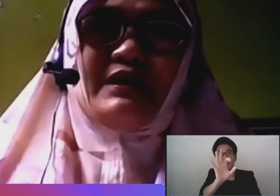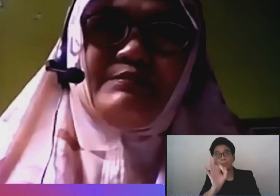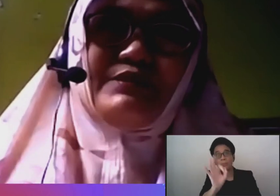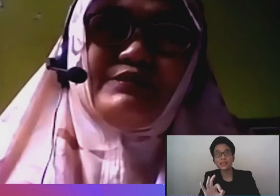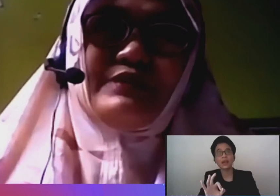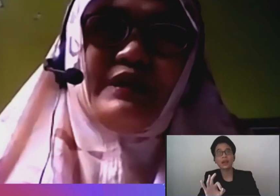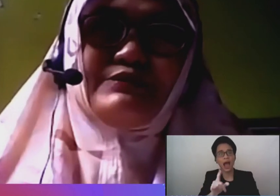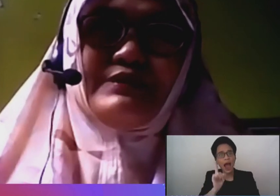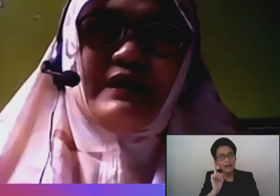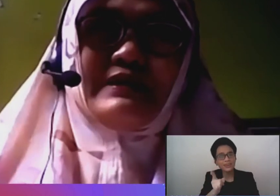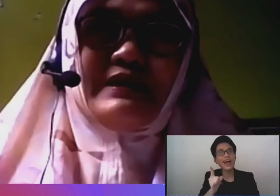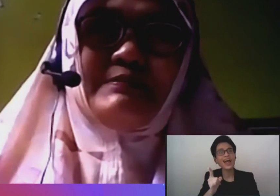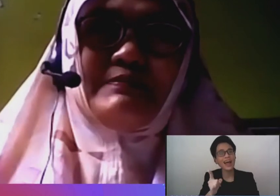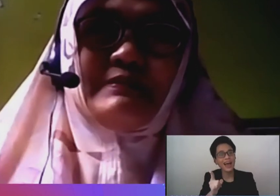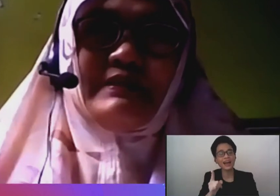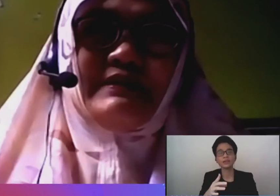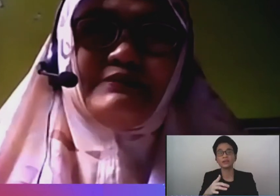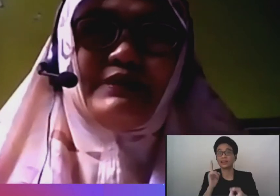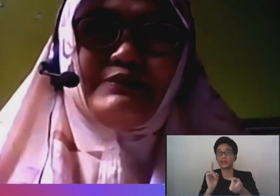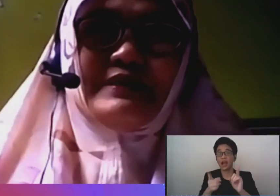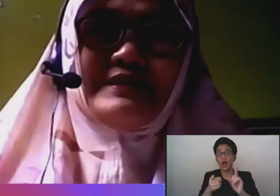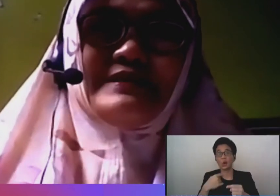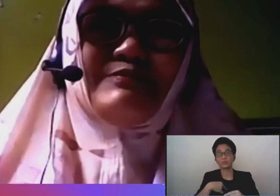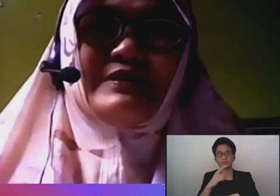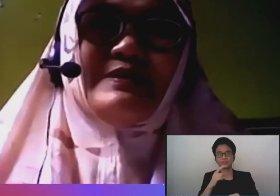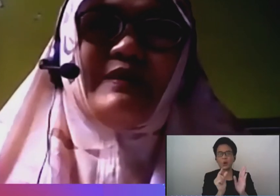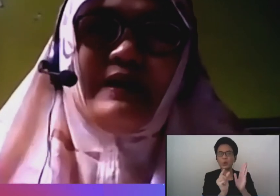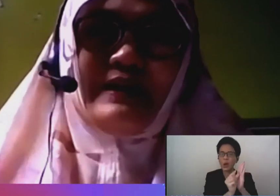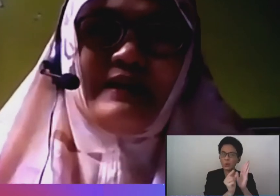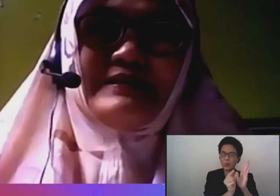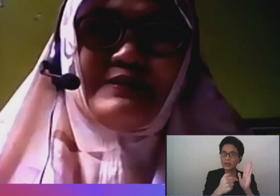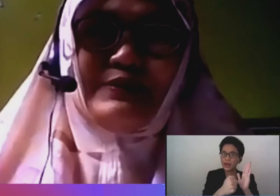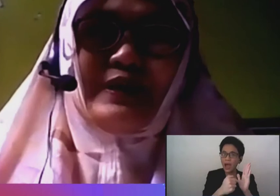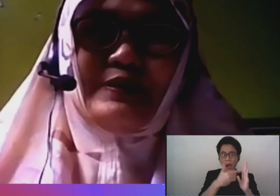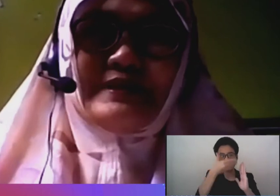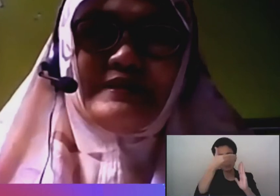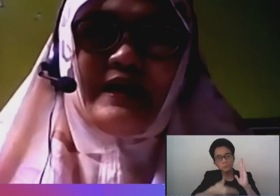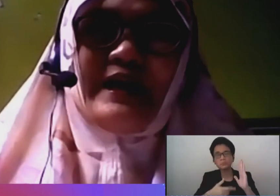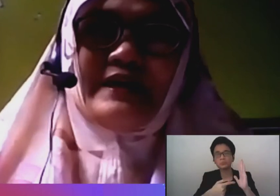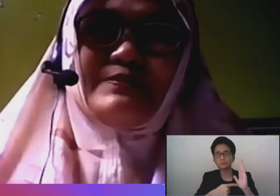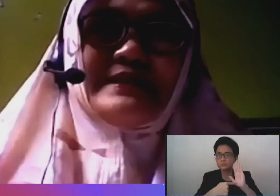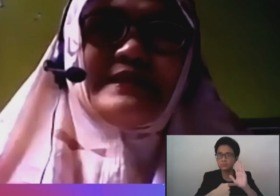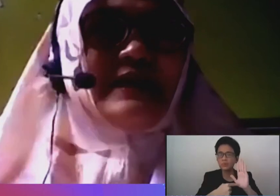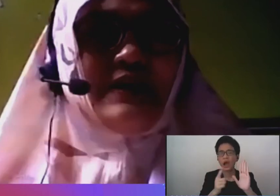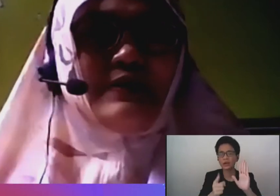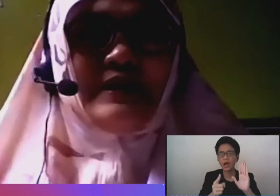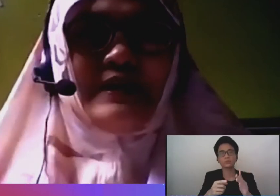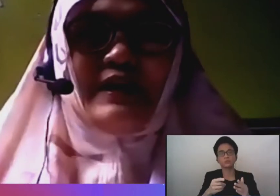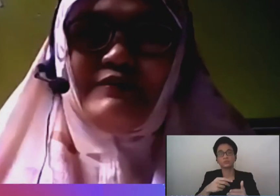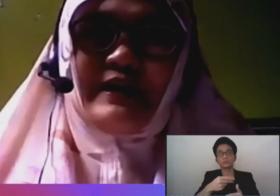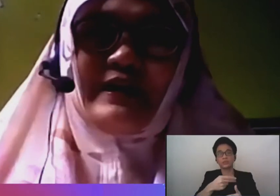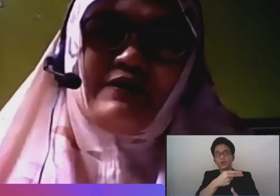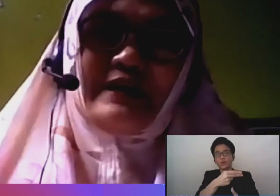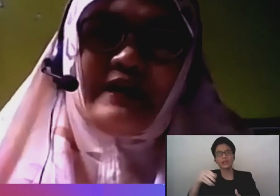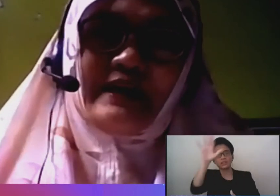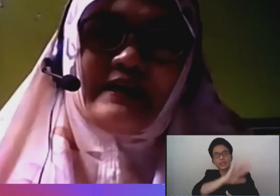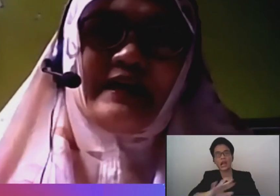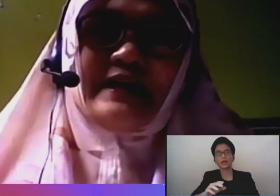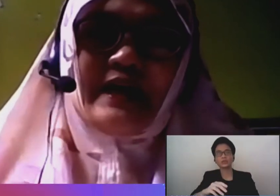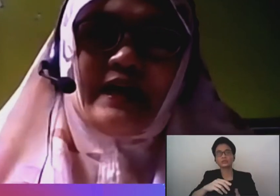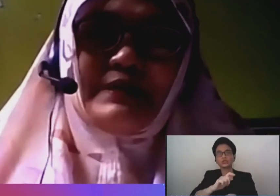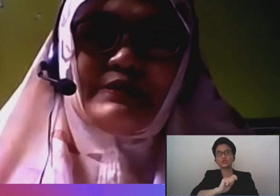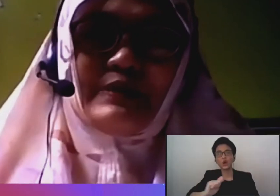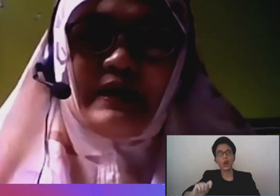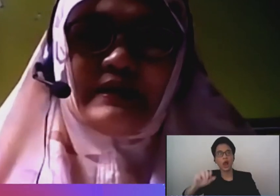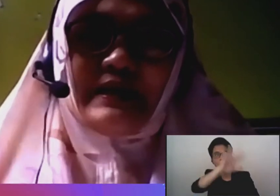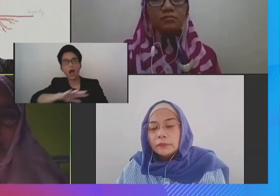seharusnya sih kalau menurut undang-undang dan undang-undang sih semua sekolah ya di seluruh Indonesia. Cuma saya nggak tahu nih kalau wilayah kota